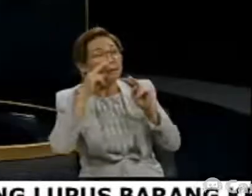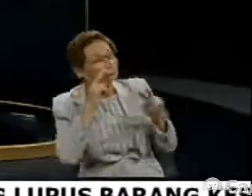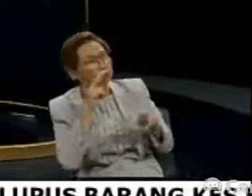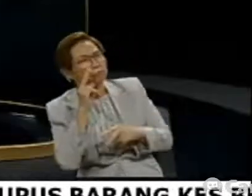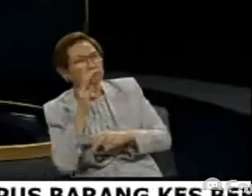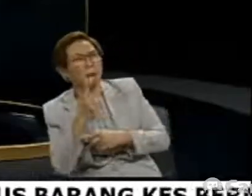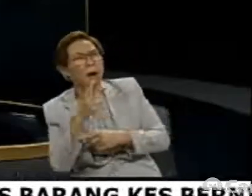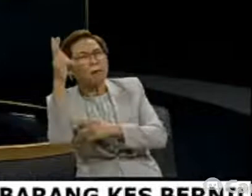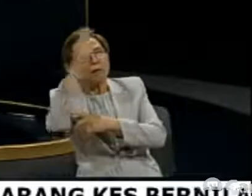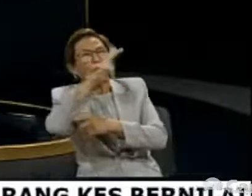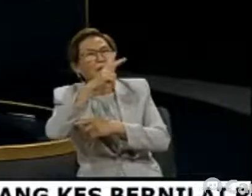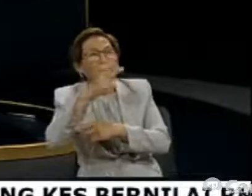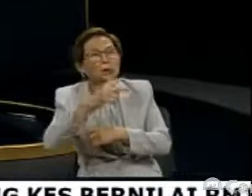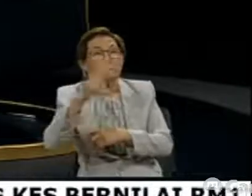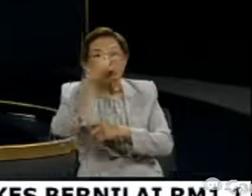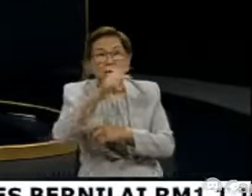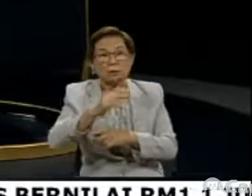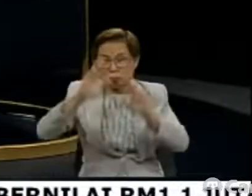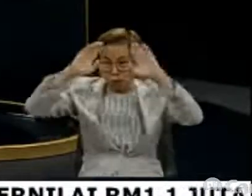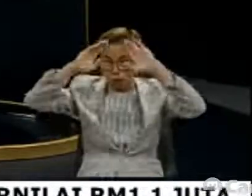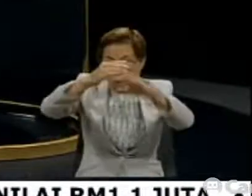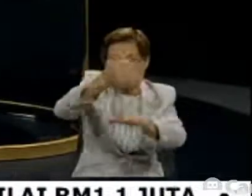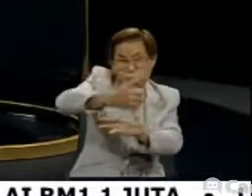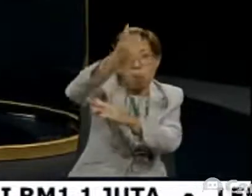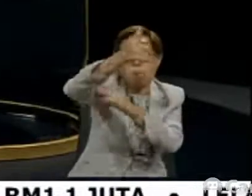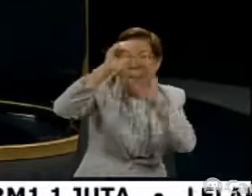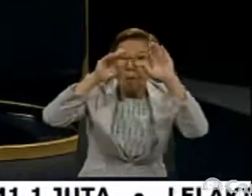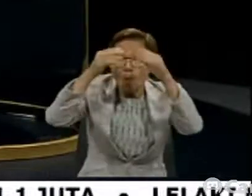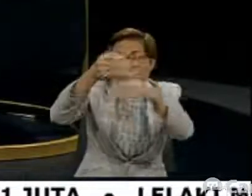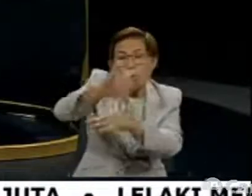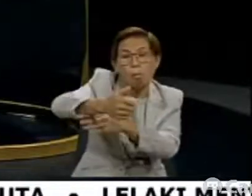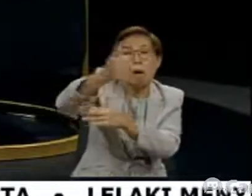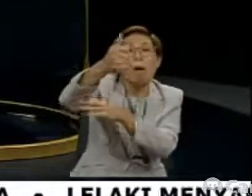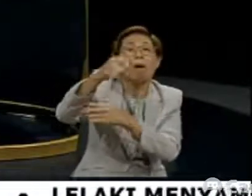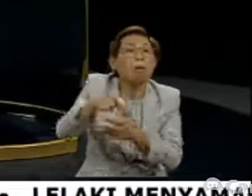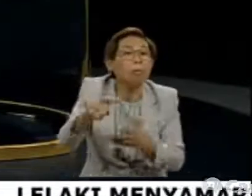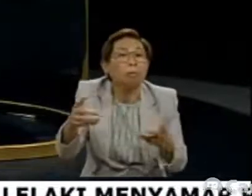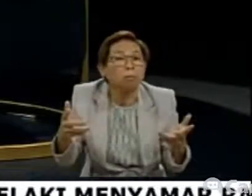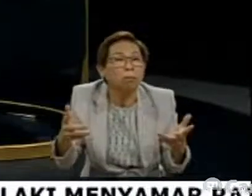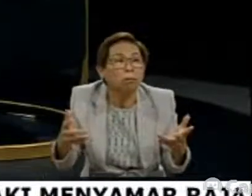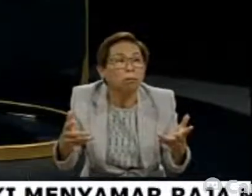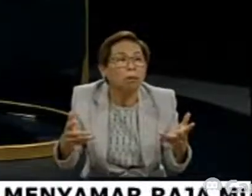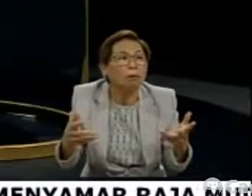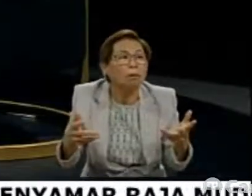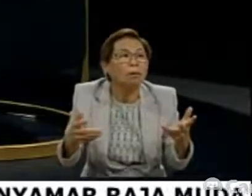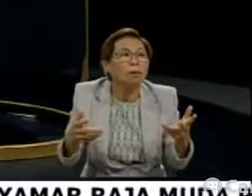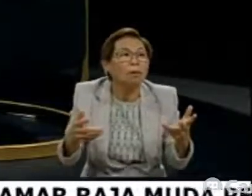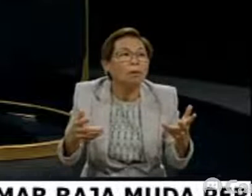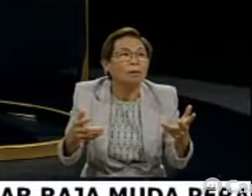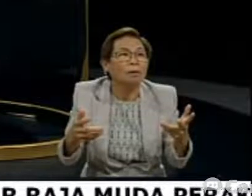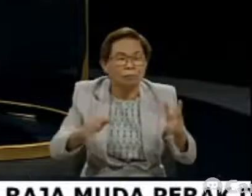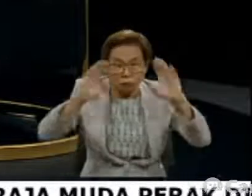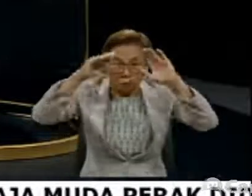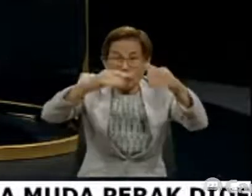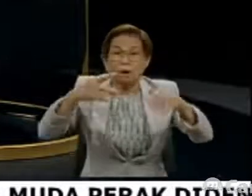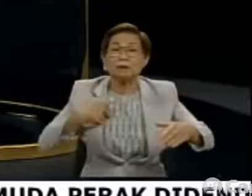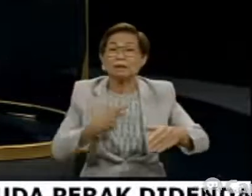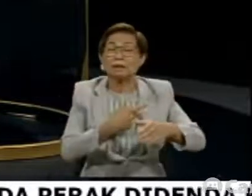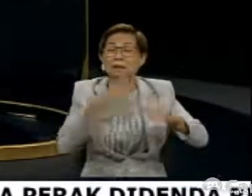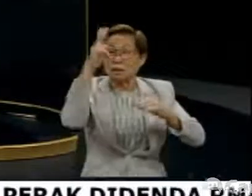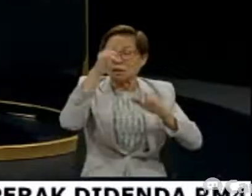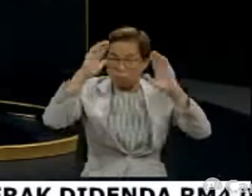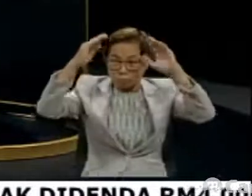telah membeli kutamaan ya Kepanjen Club kita tunggu fokus balik kepada